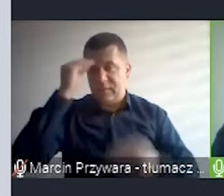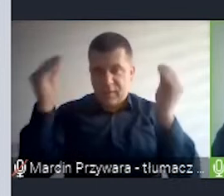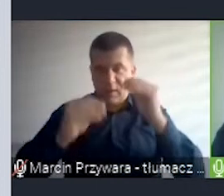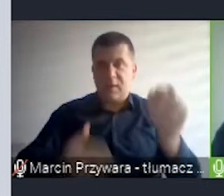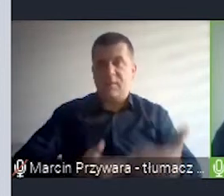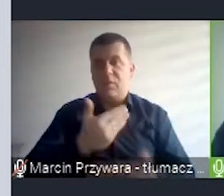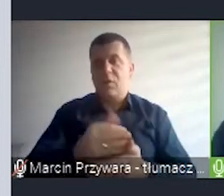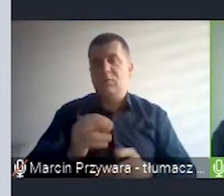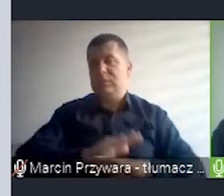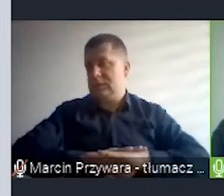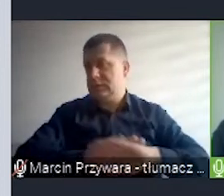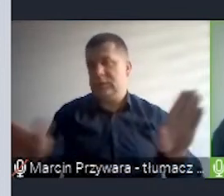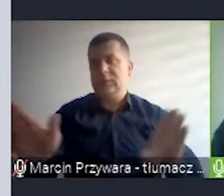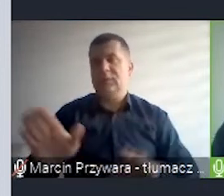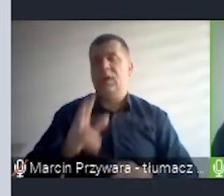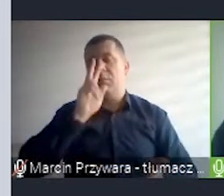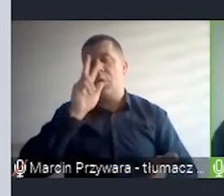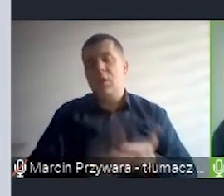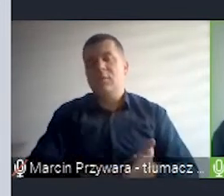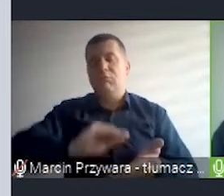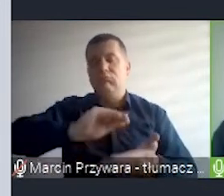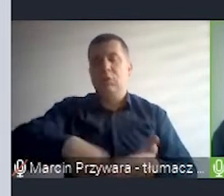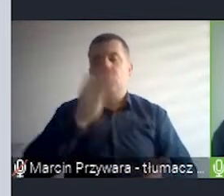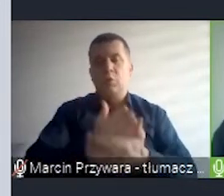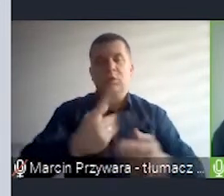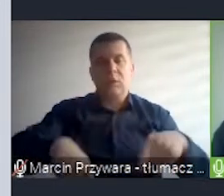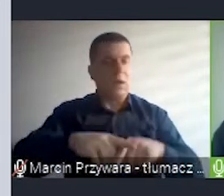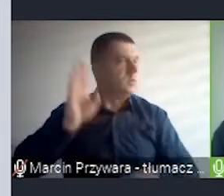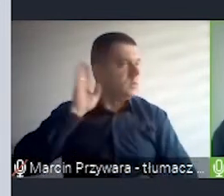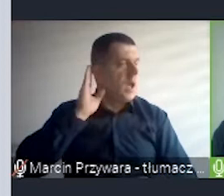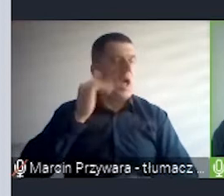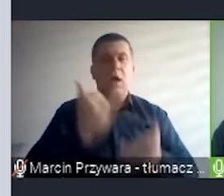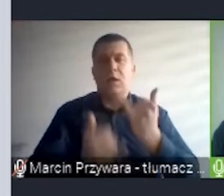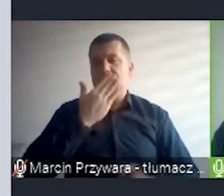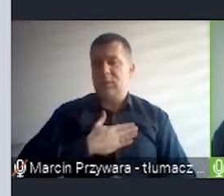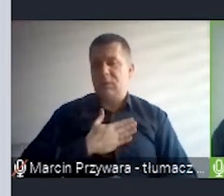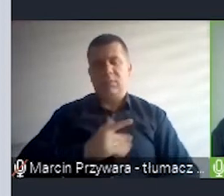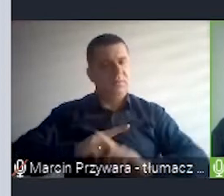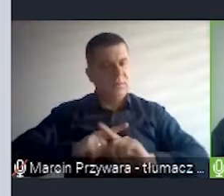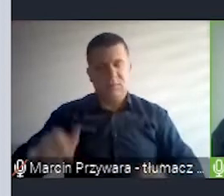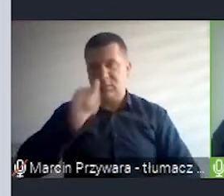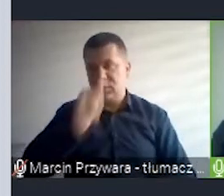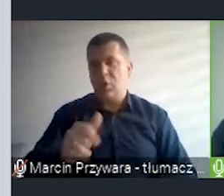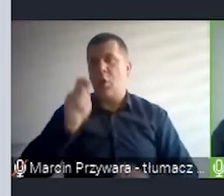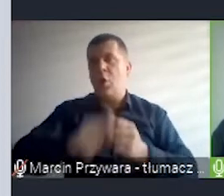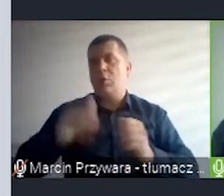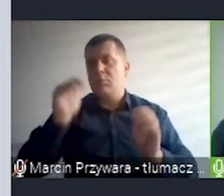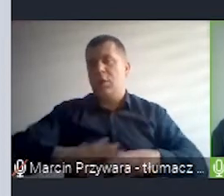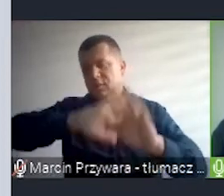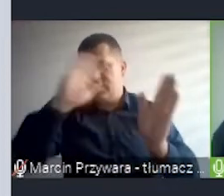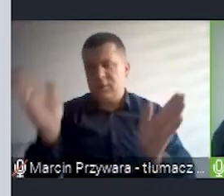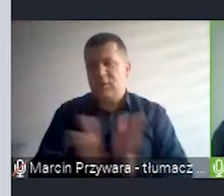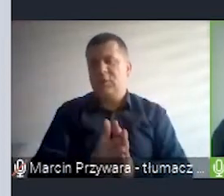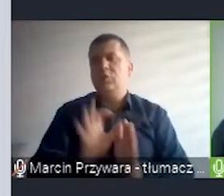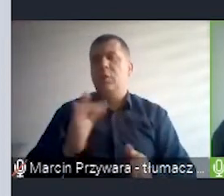wnioskach o płatność. Żadnego potwierdzenia, że coś zrealizowano, jeżeli tego nie macie, bo kontrola może weryfikować wszystko, co ujęte już